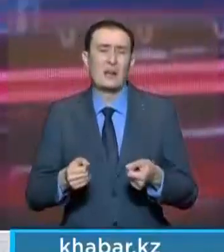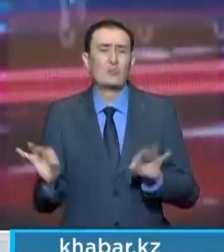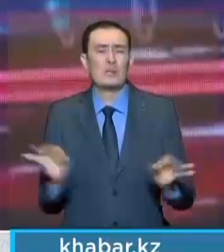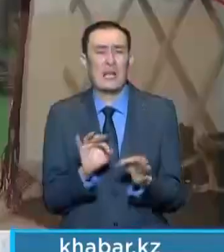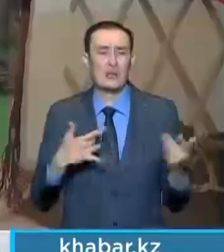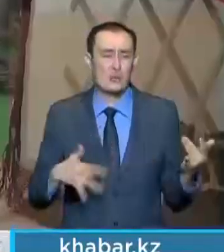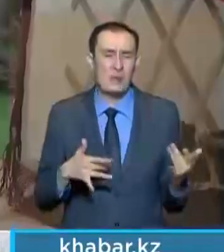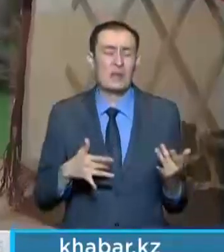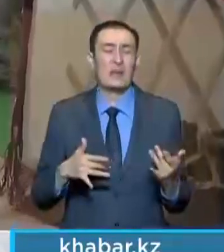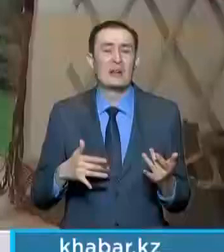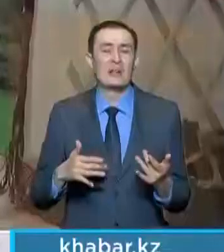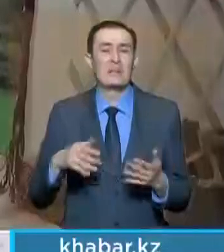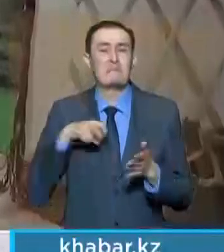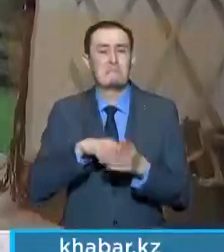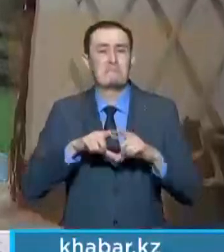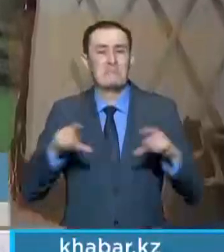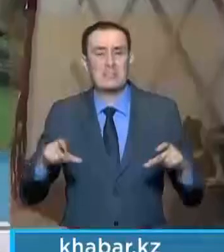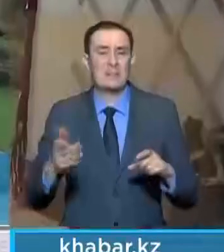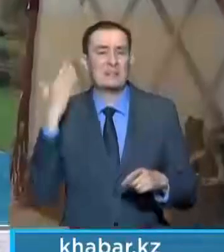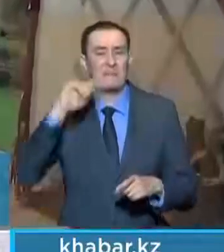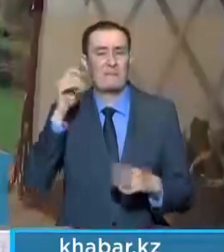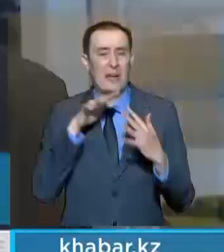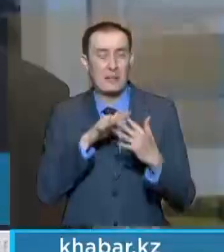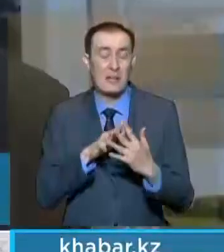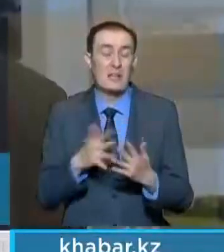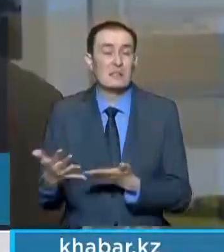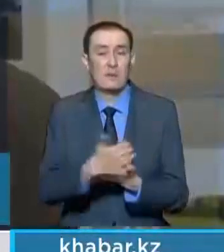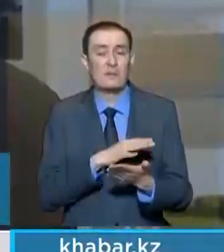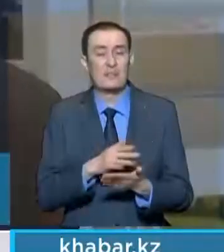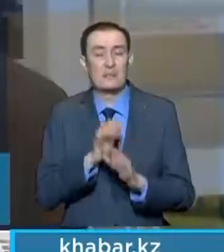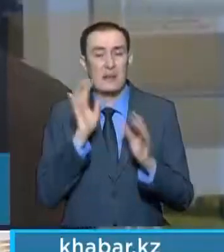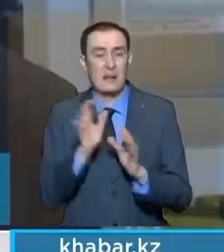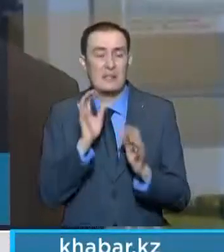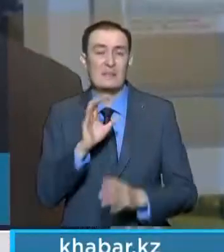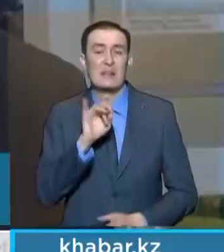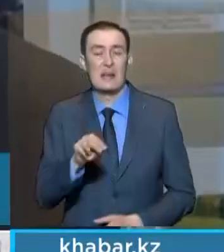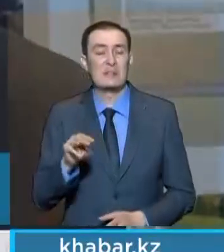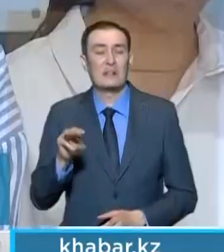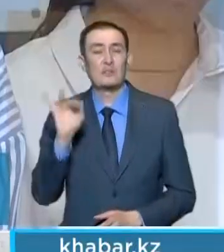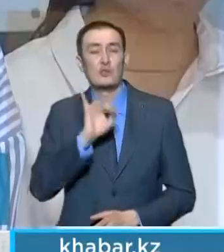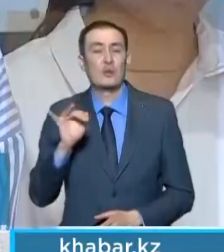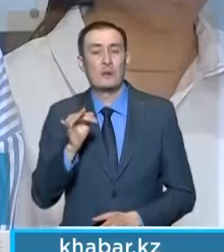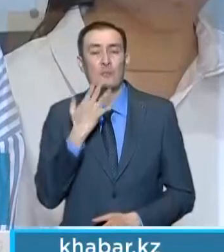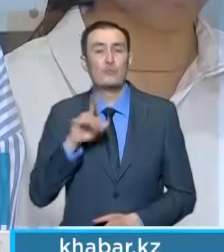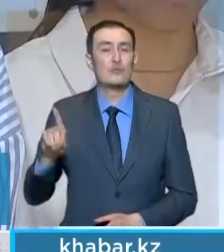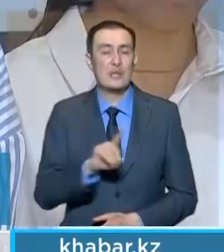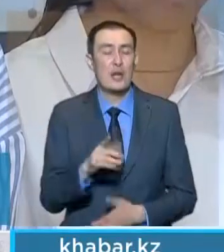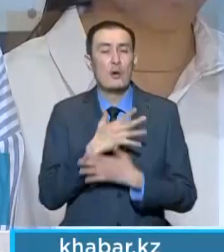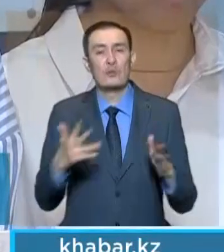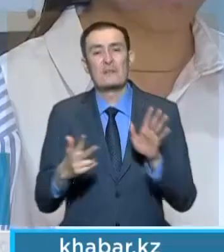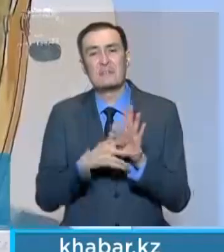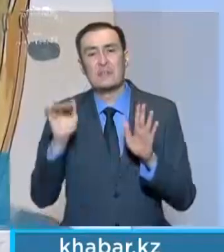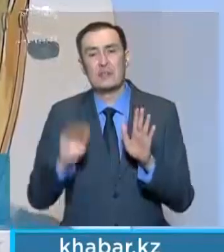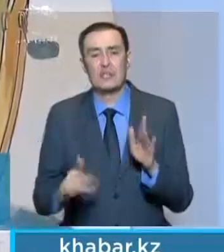инструменты, фронтовые письма. Внушительная коллекция, собранная горожанами, хранится сейчас в Сайрамском историко-краеведческом музее. Там